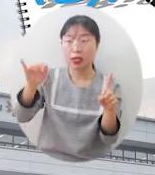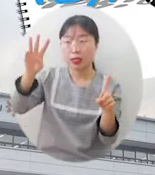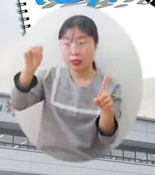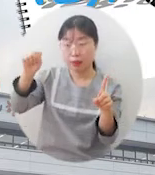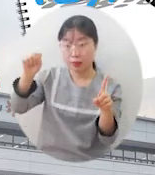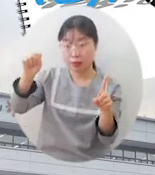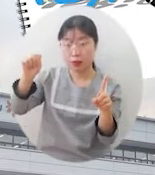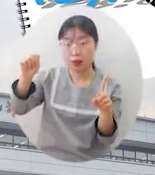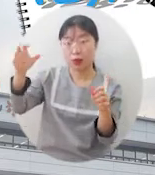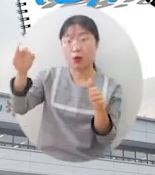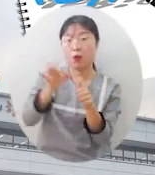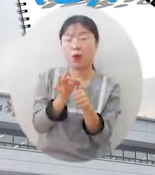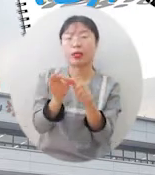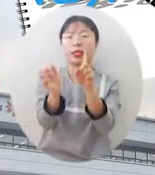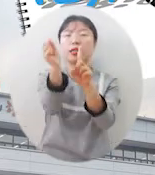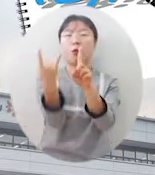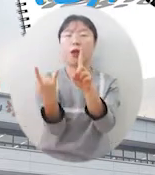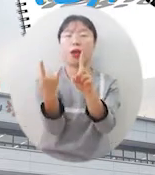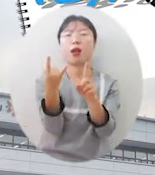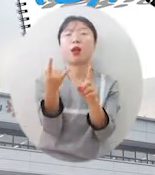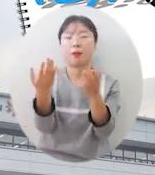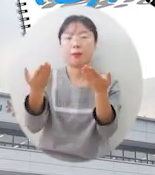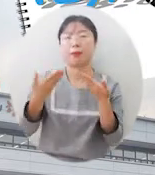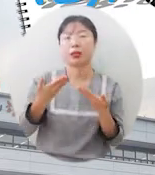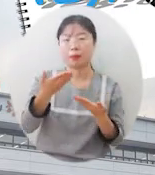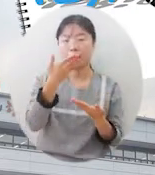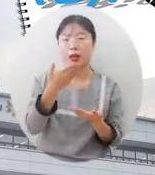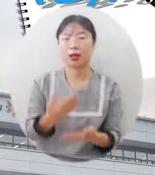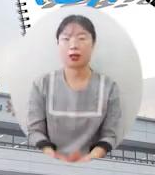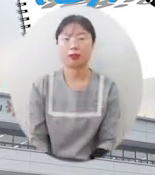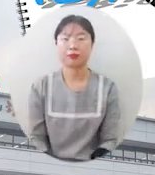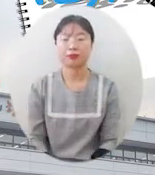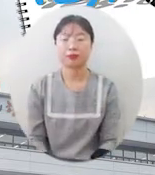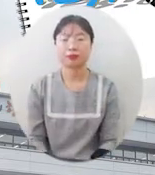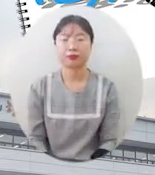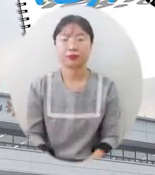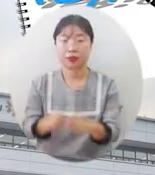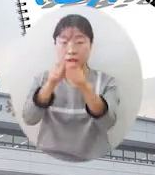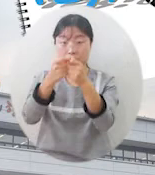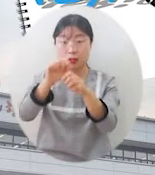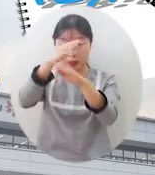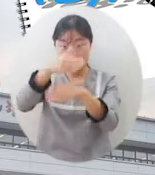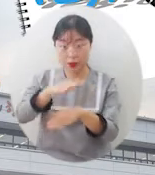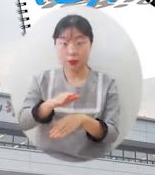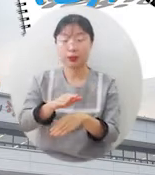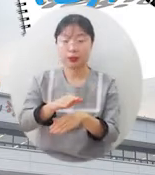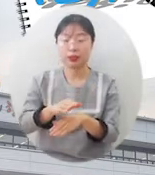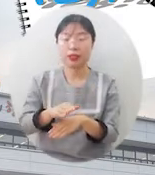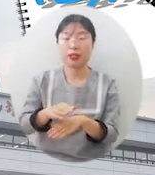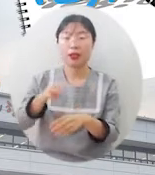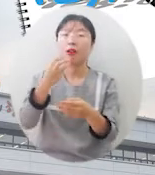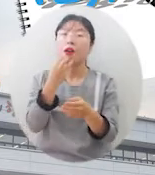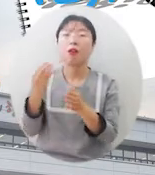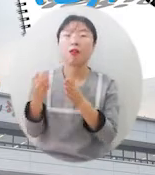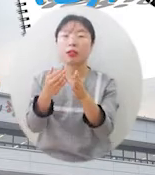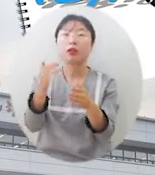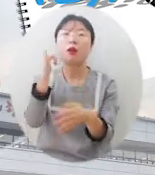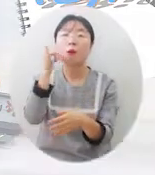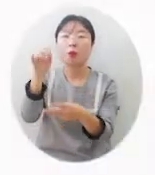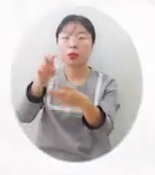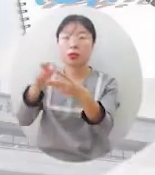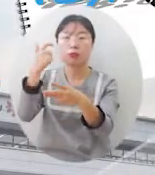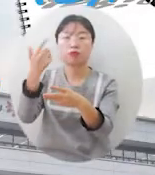17일까지 1인 1회에 한해 지급받을 수 있습니다. 관련 문의사항은 경기도 콜센터로 연락 바랍니다.